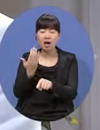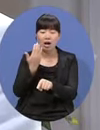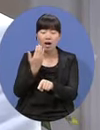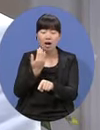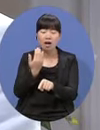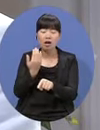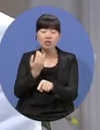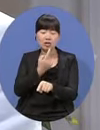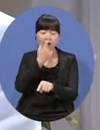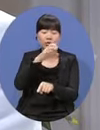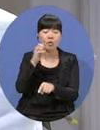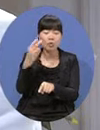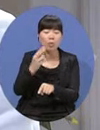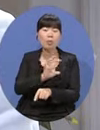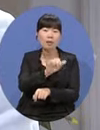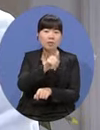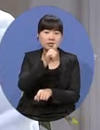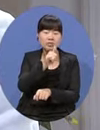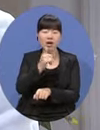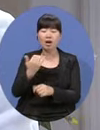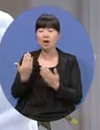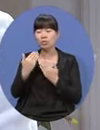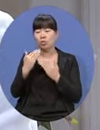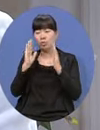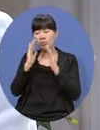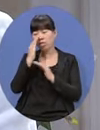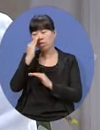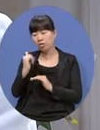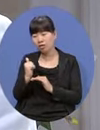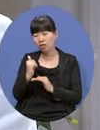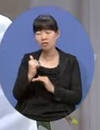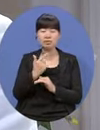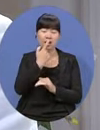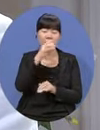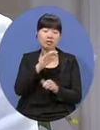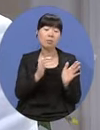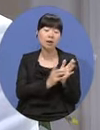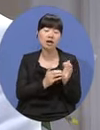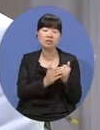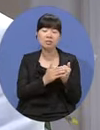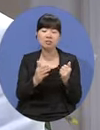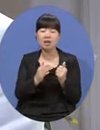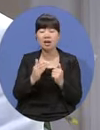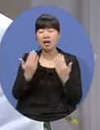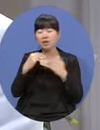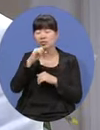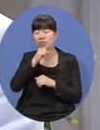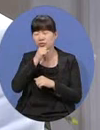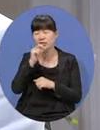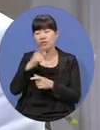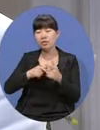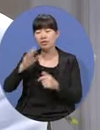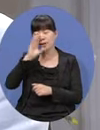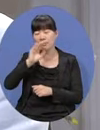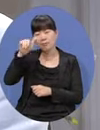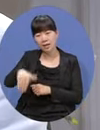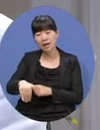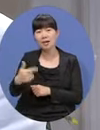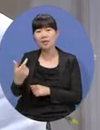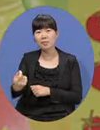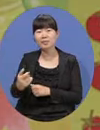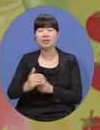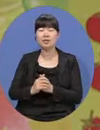공부도 재미 없어지고 그다음에 했다고 생각하기 때문에 오히려 열심이 안해서 좋은 성적이 안 나오거든요이 정도만 주의하시면 될 거 같아요 아 그래요 이렇게